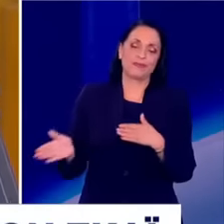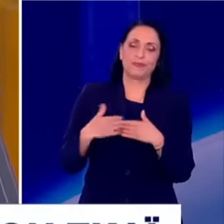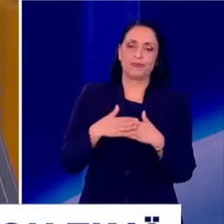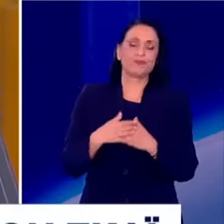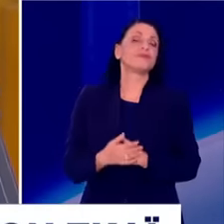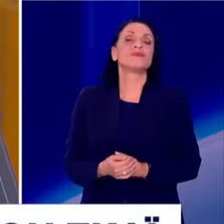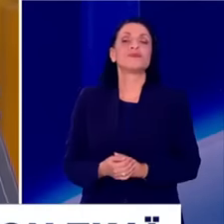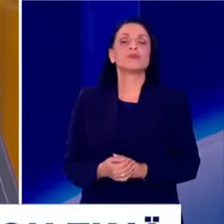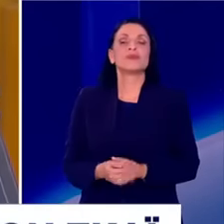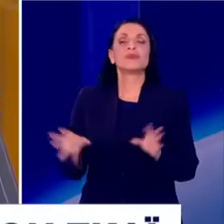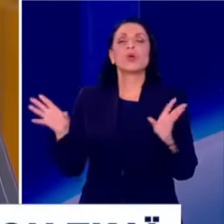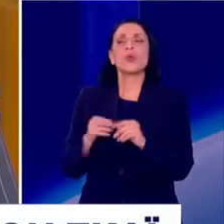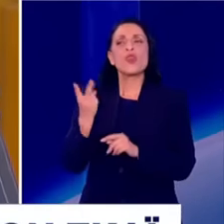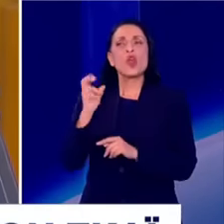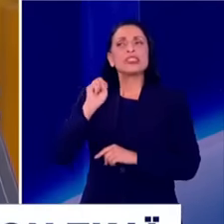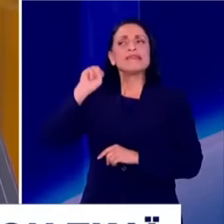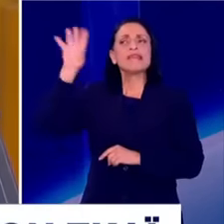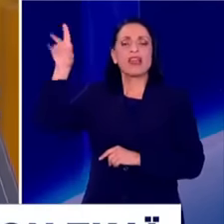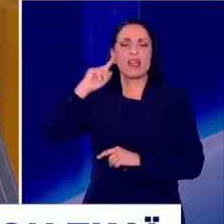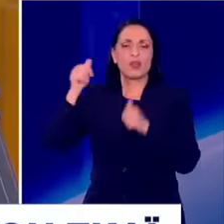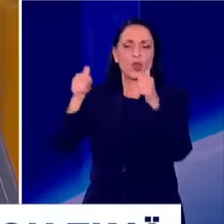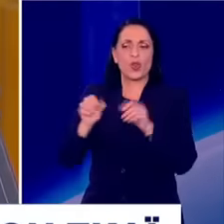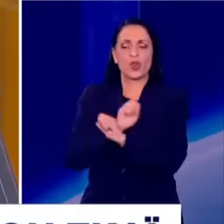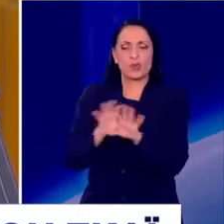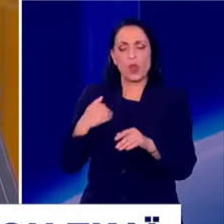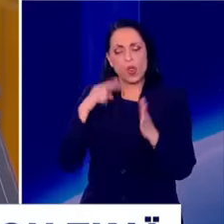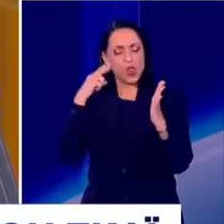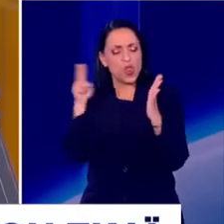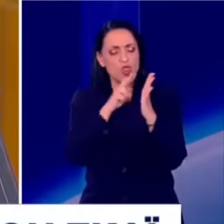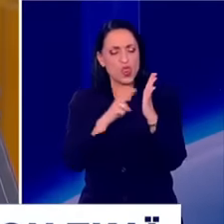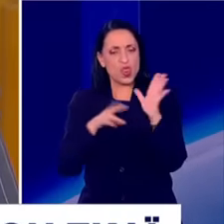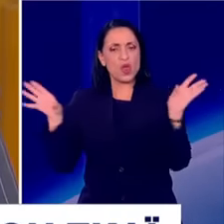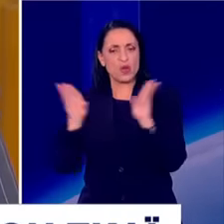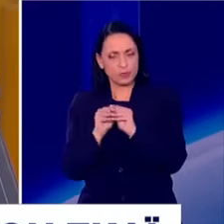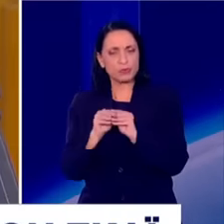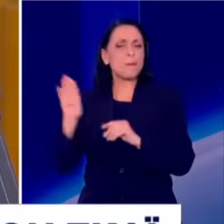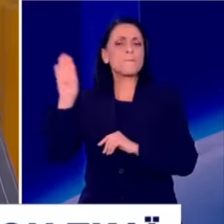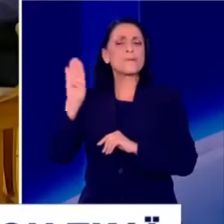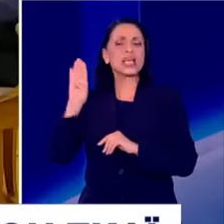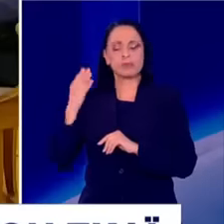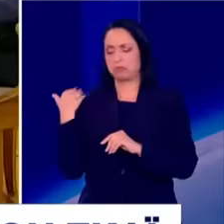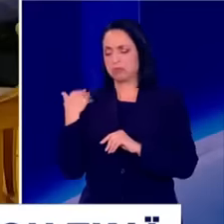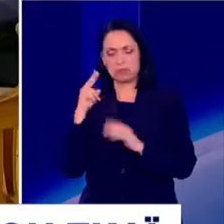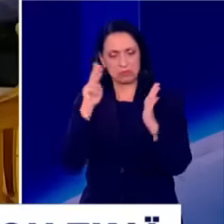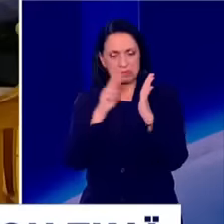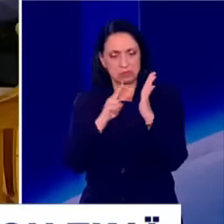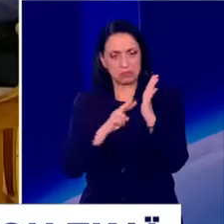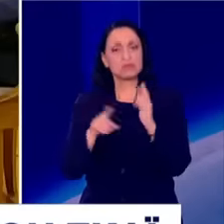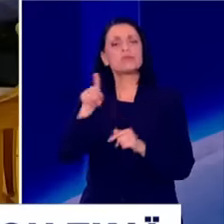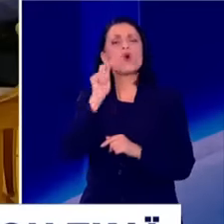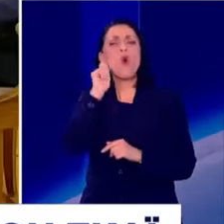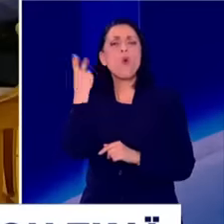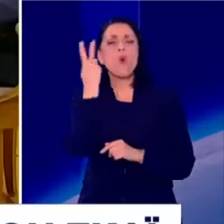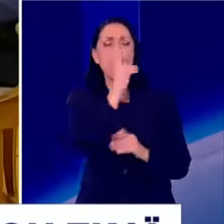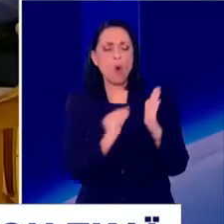σε 2 ξένα δημοσιεύματα. Διάβαζα ένα δημοσίευμα της Bild της προάλλες να ξαναβάζει το όνομά